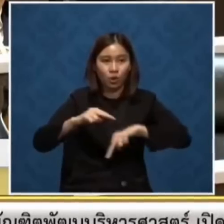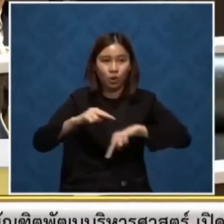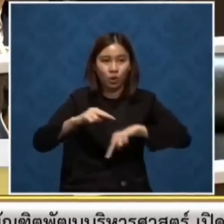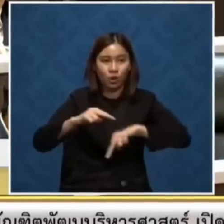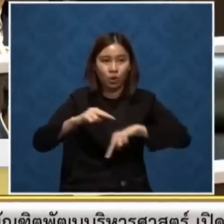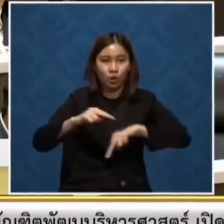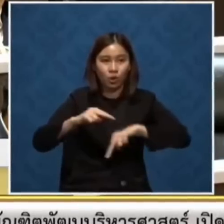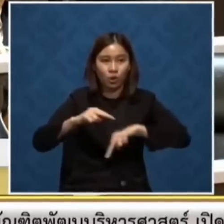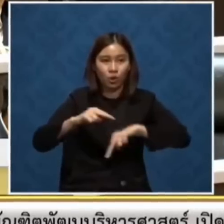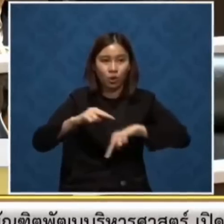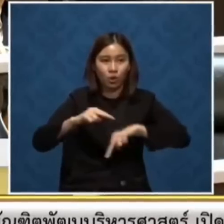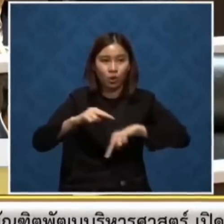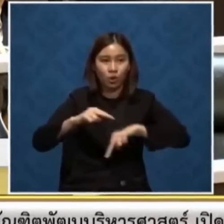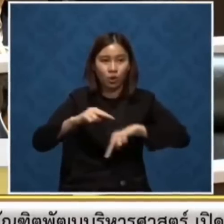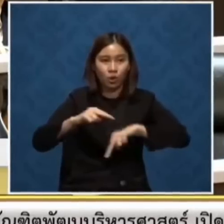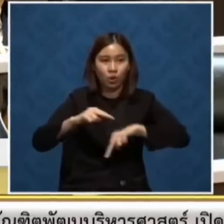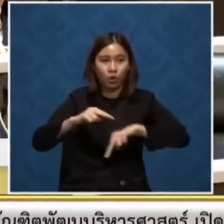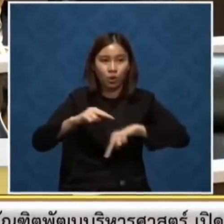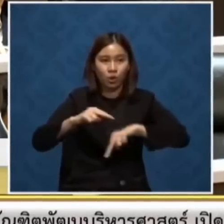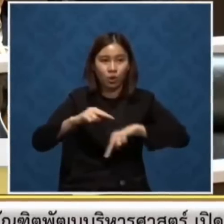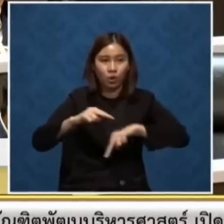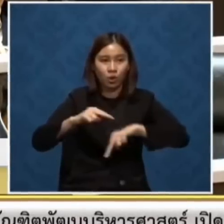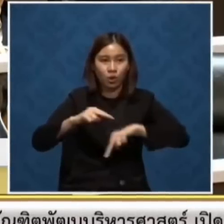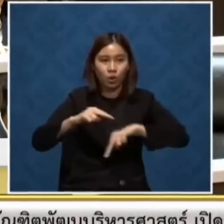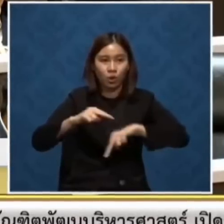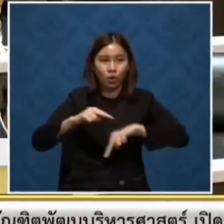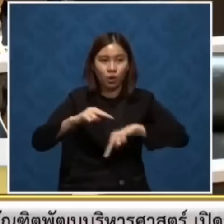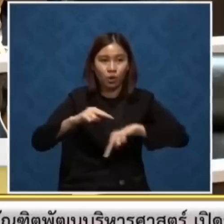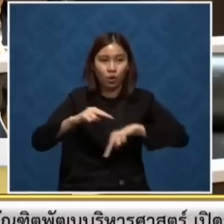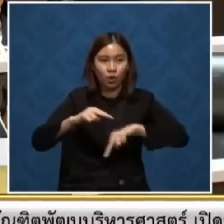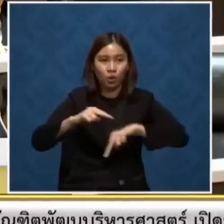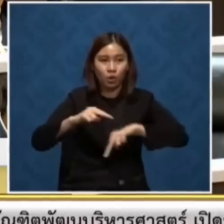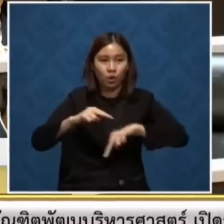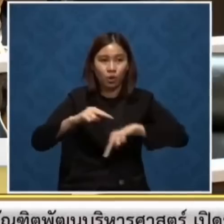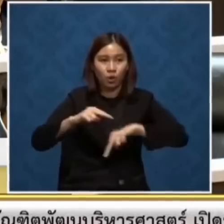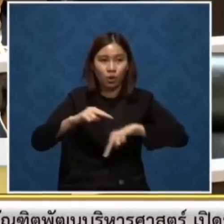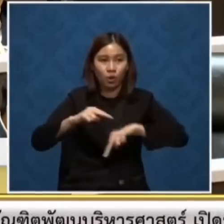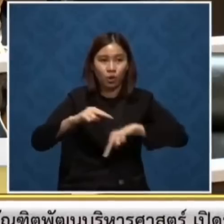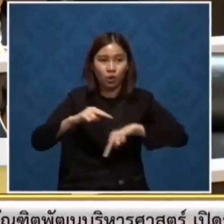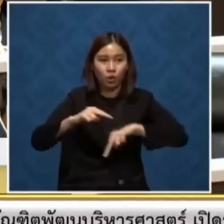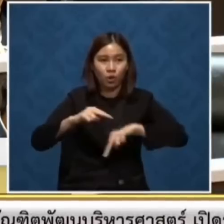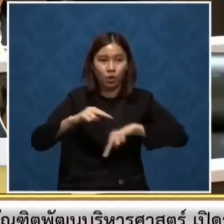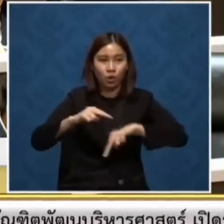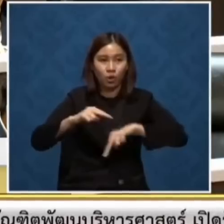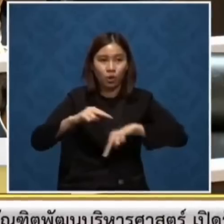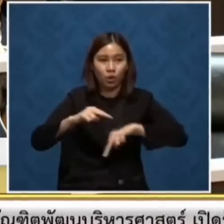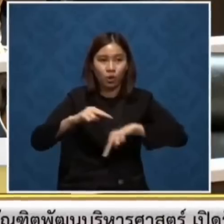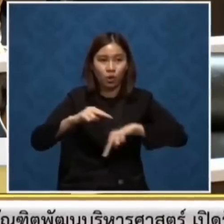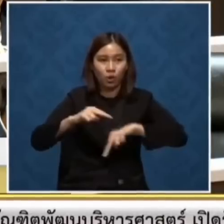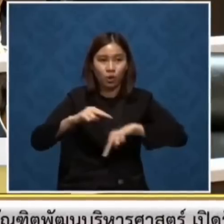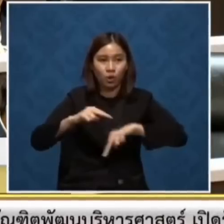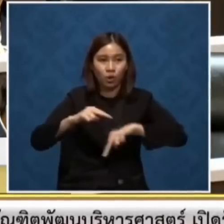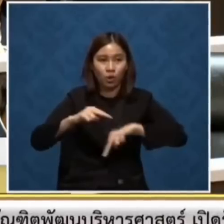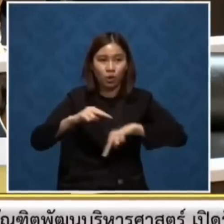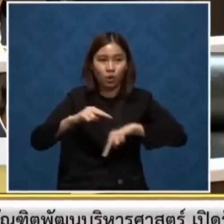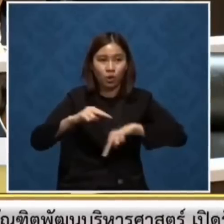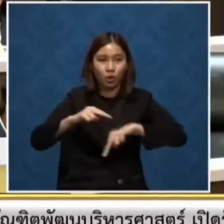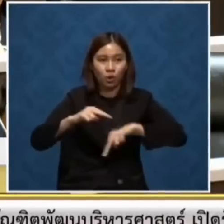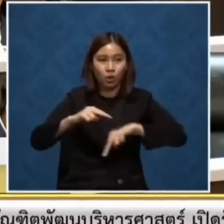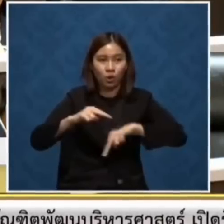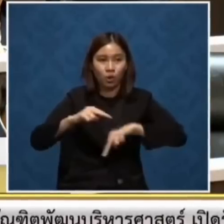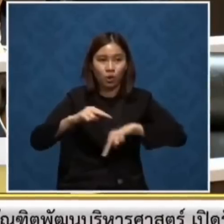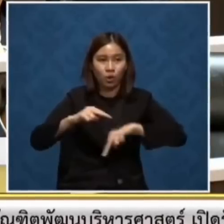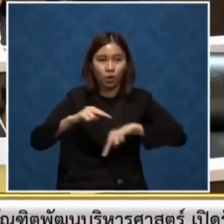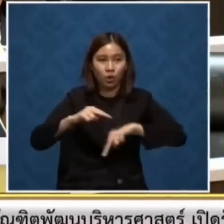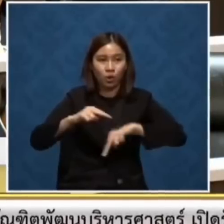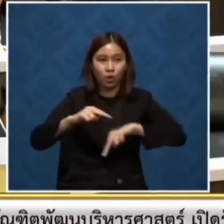งการผลิตไฟฟ้าจากพลังงานแสงอาทิตย์บนหลังคาภาคประชาชนเนี่ยตั้งเป้าไว้100เมกะวัตต์กลุ่มบ้านผู้อยู่อาศัย